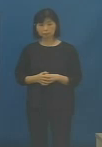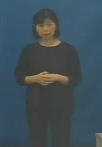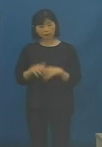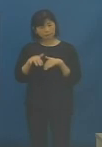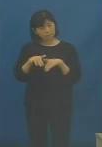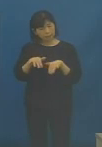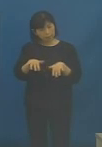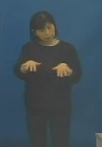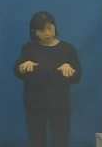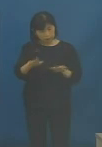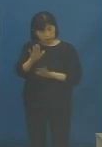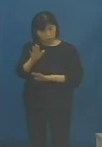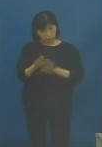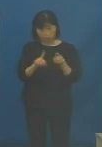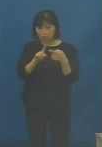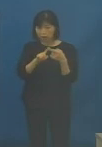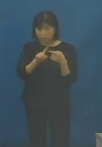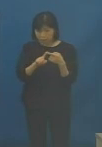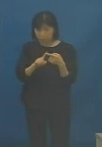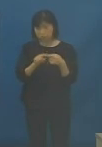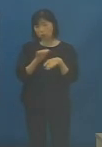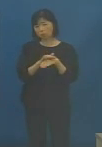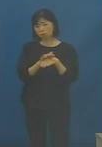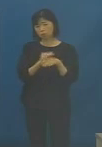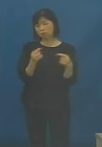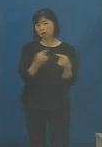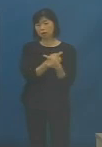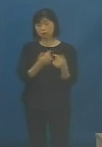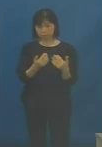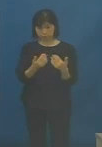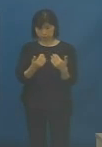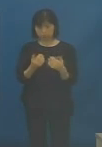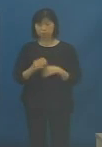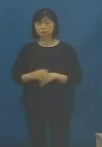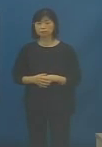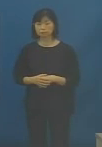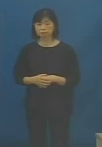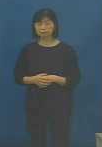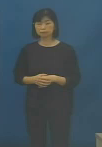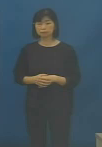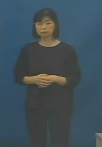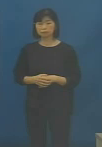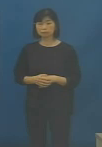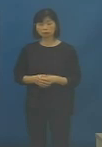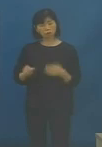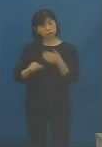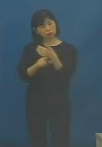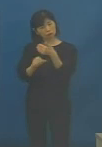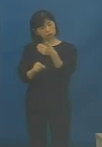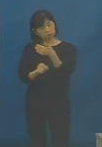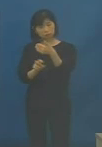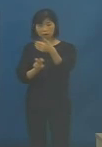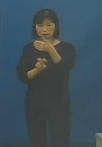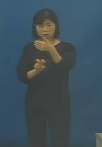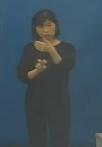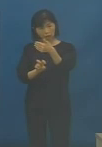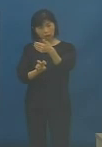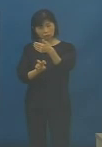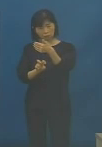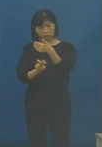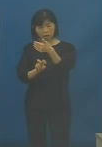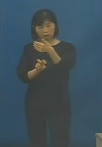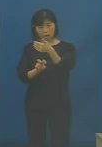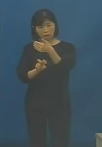況に応じてですね、変わらなければならないのだと思うんですね。だからおそらく9月の20日とかそう